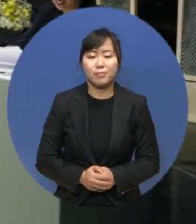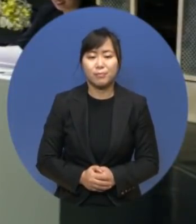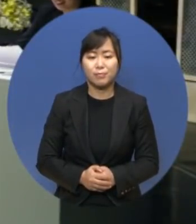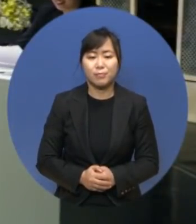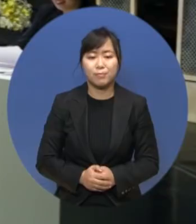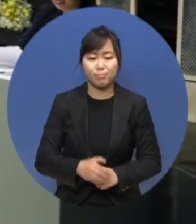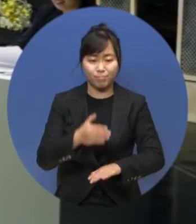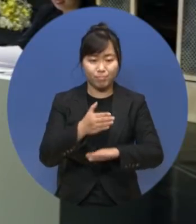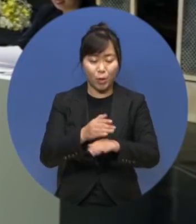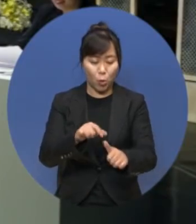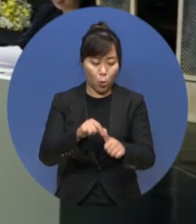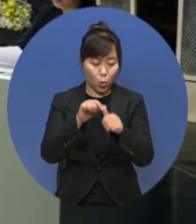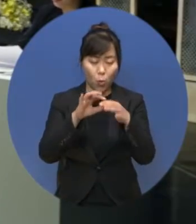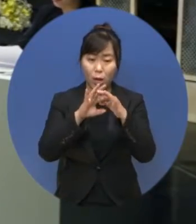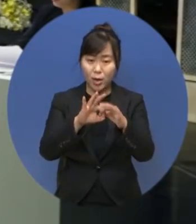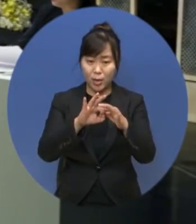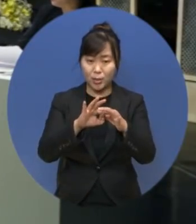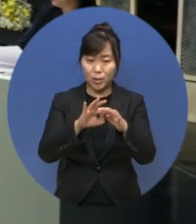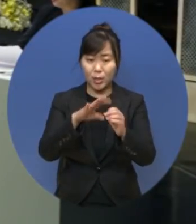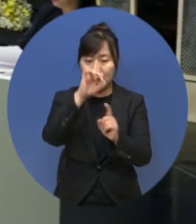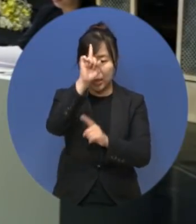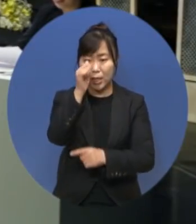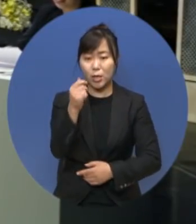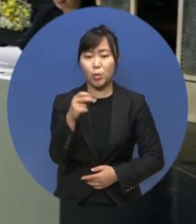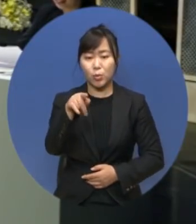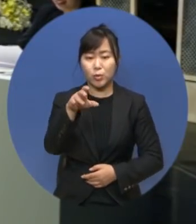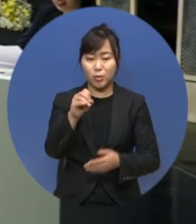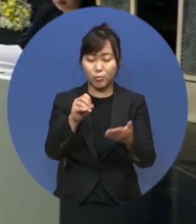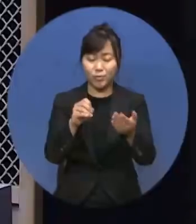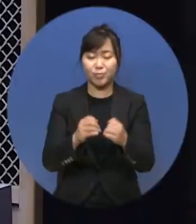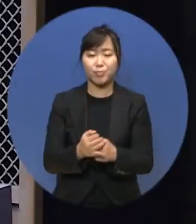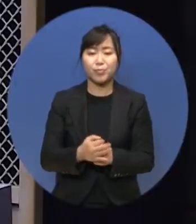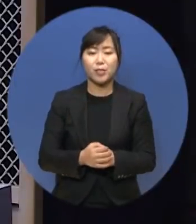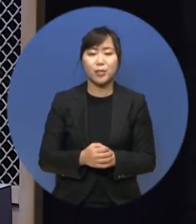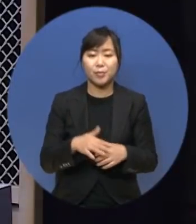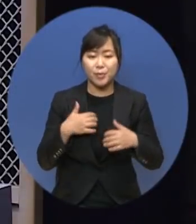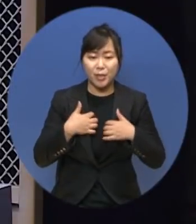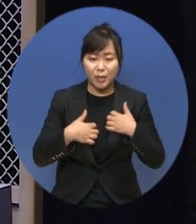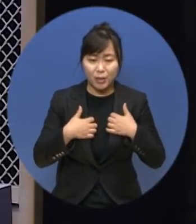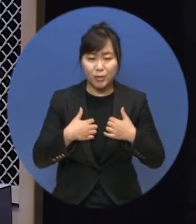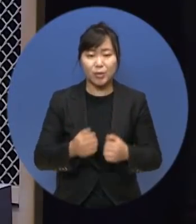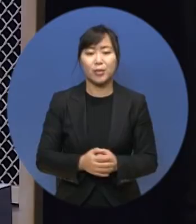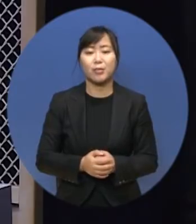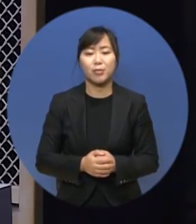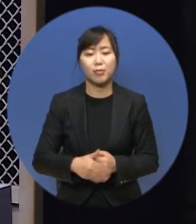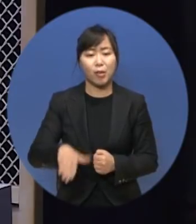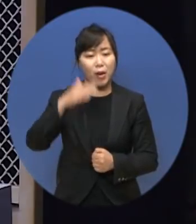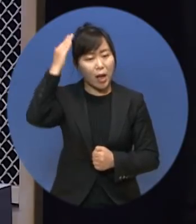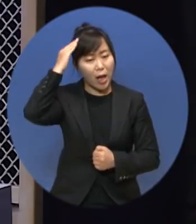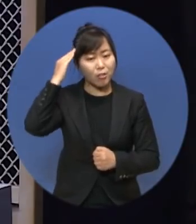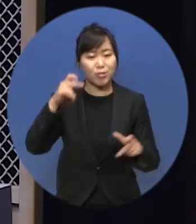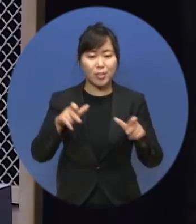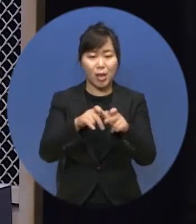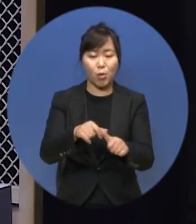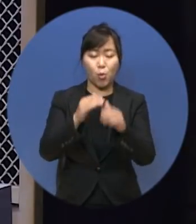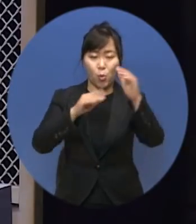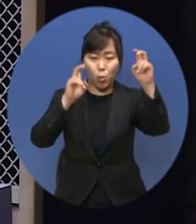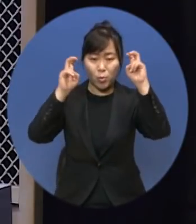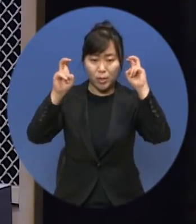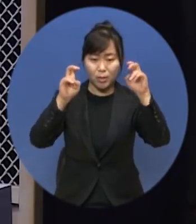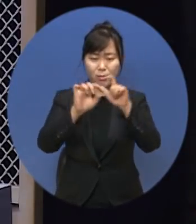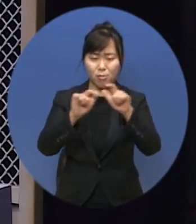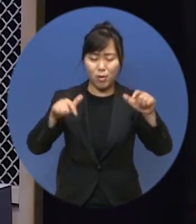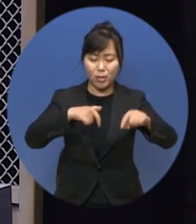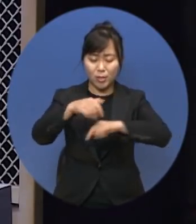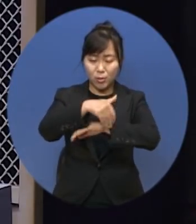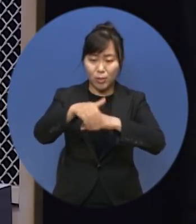감사합니다. 고용 관련해서 이호성 국장님. 네, 반갑습니다. 우리 한국장애인고용공단은